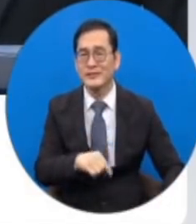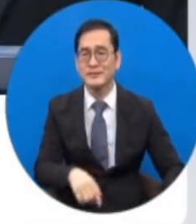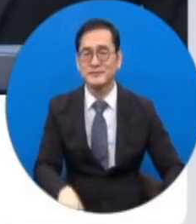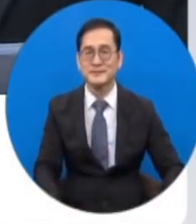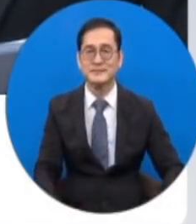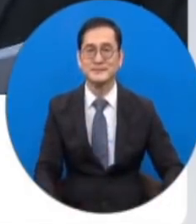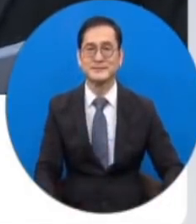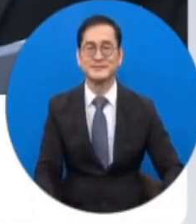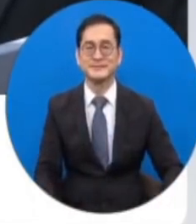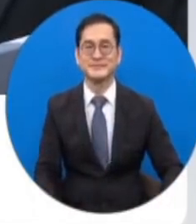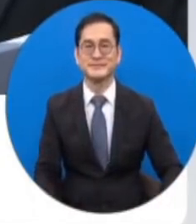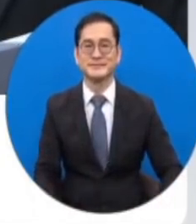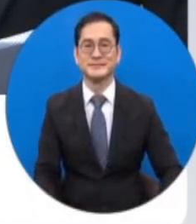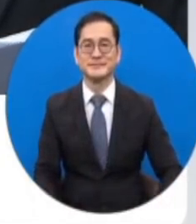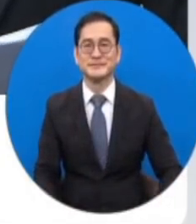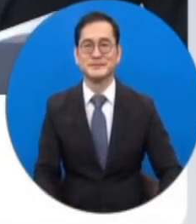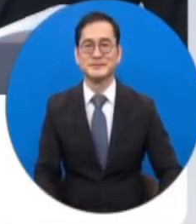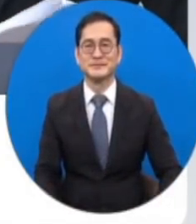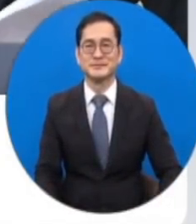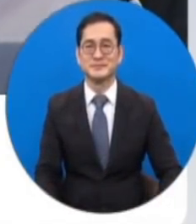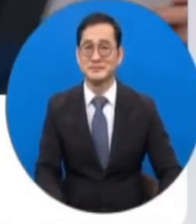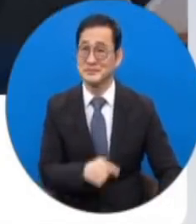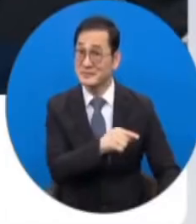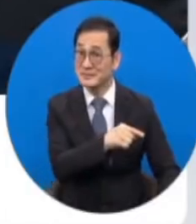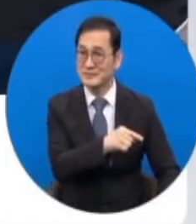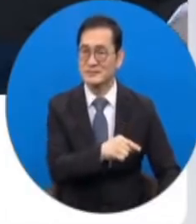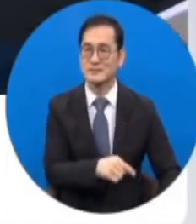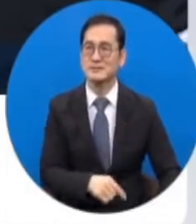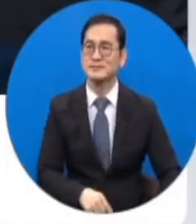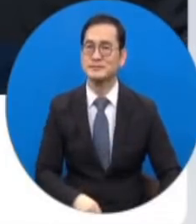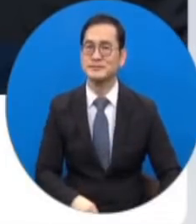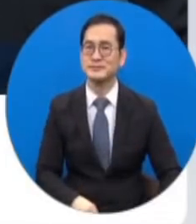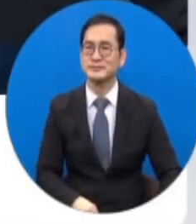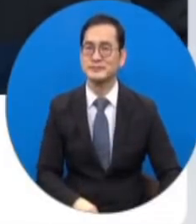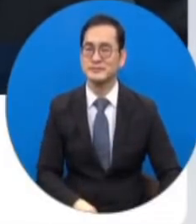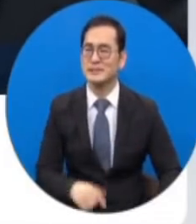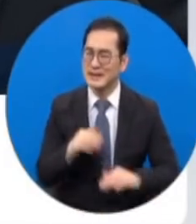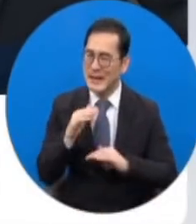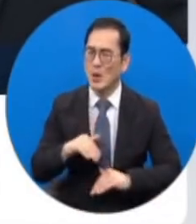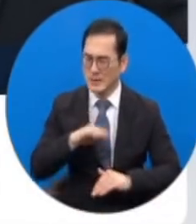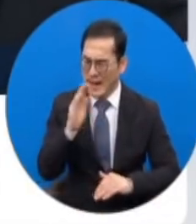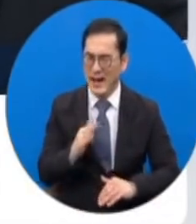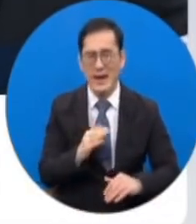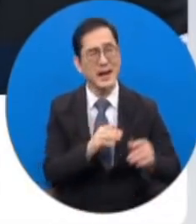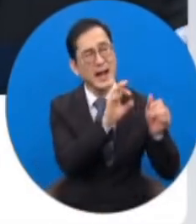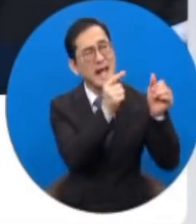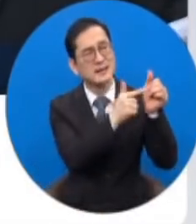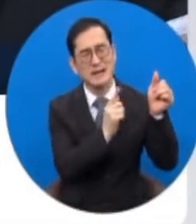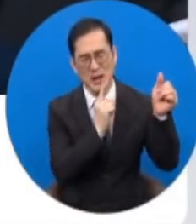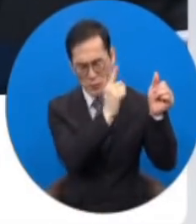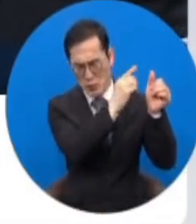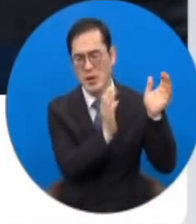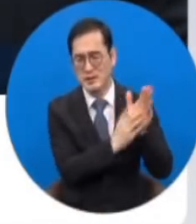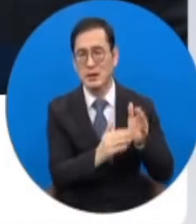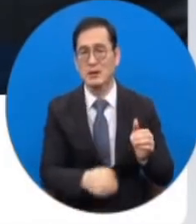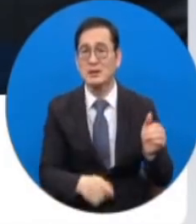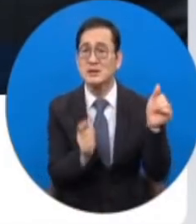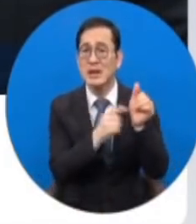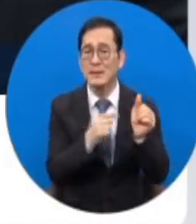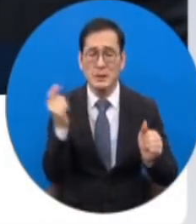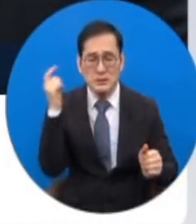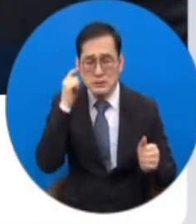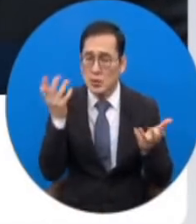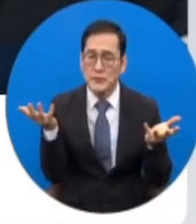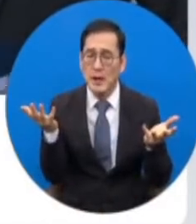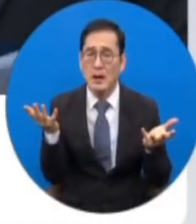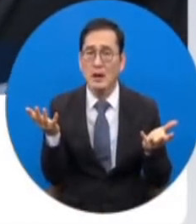이 태그는 아 그 내용을 아 누구보다 전재 때 얘기 하잖아요 이제 근데 안 후보는 전날 박세직 이가 없다 이렇게